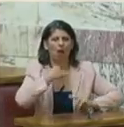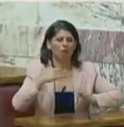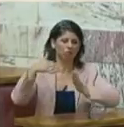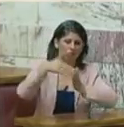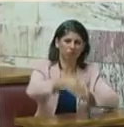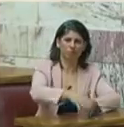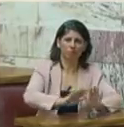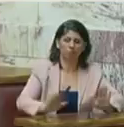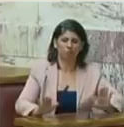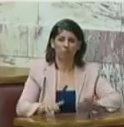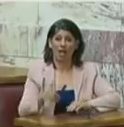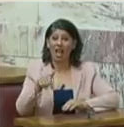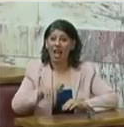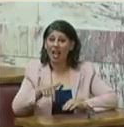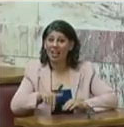ένα σχέδιο